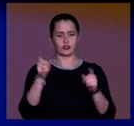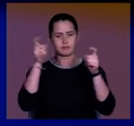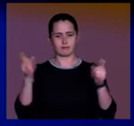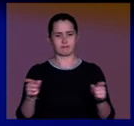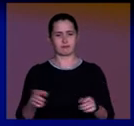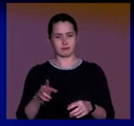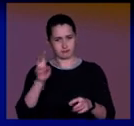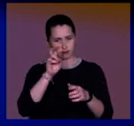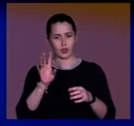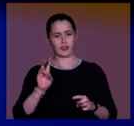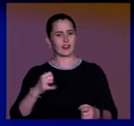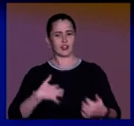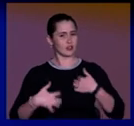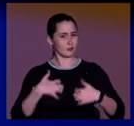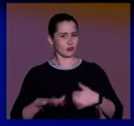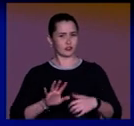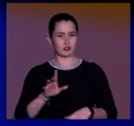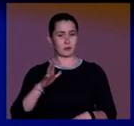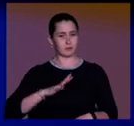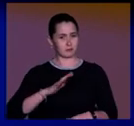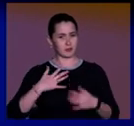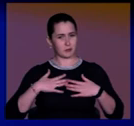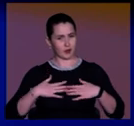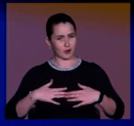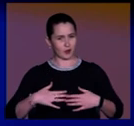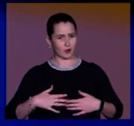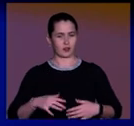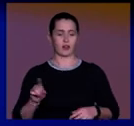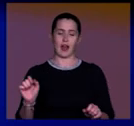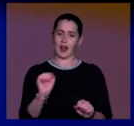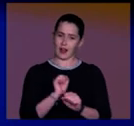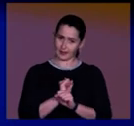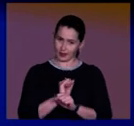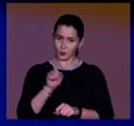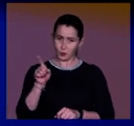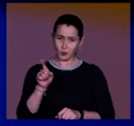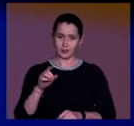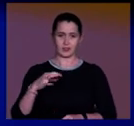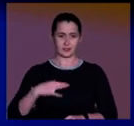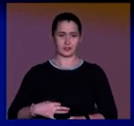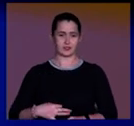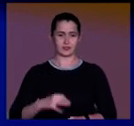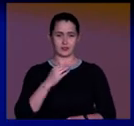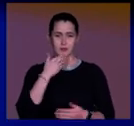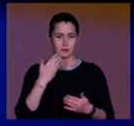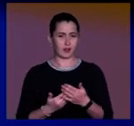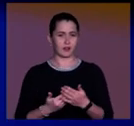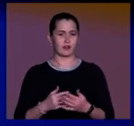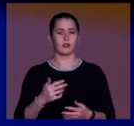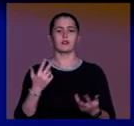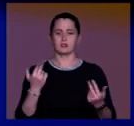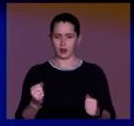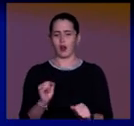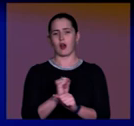только не спеши потихонечку отдохнул спросила она через минуту отдохнул